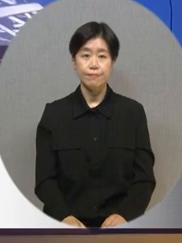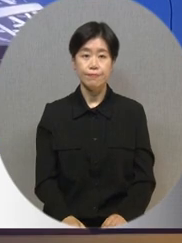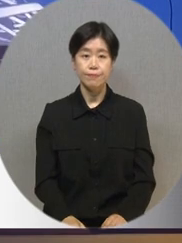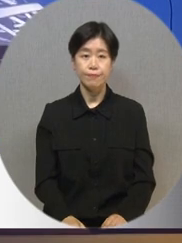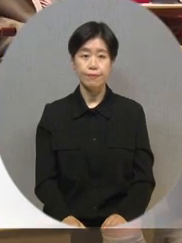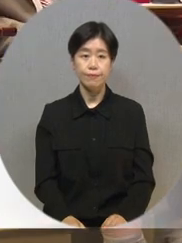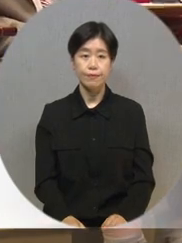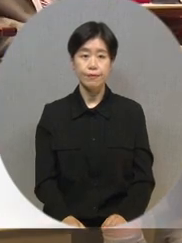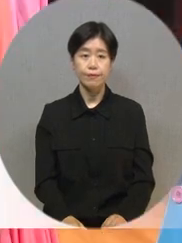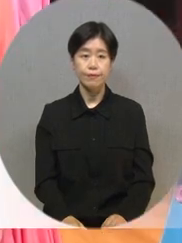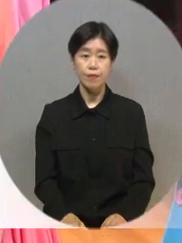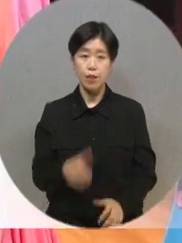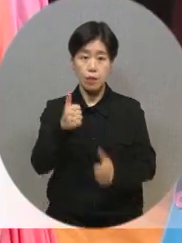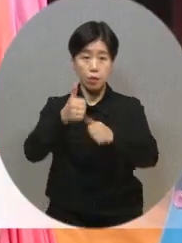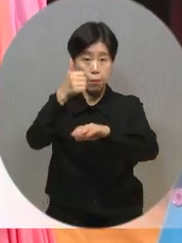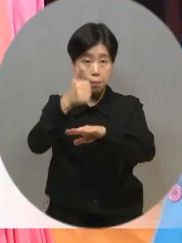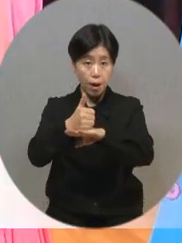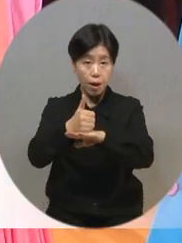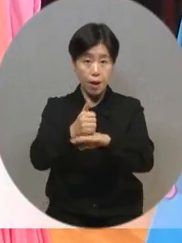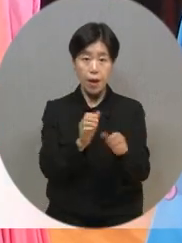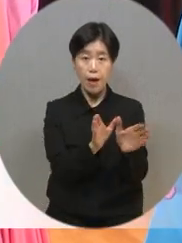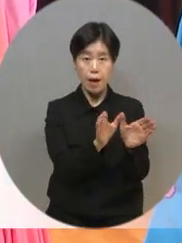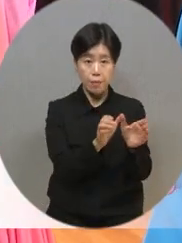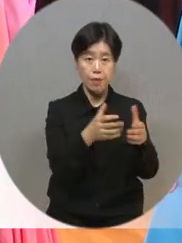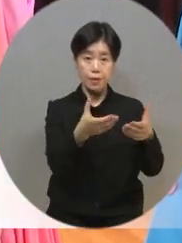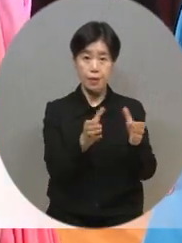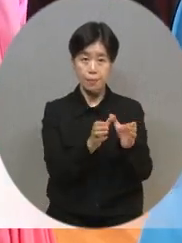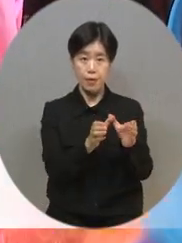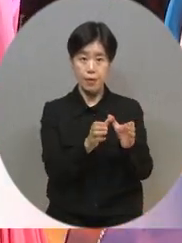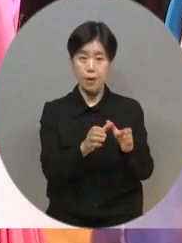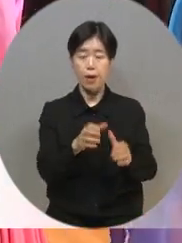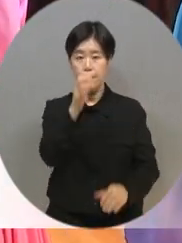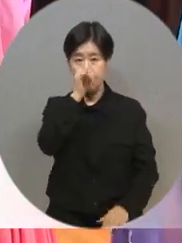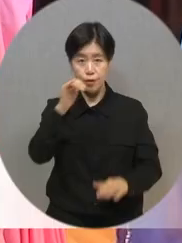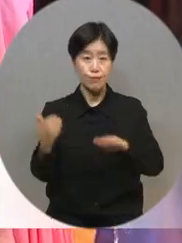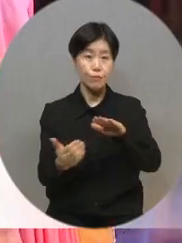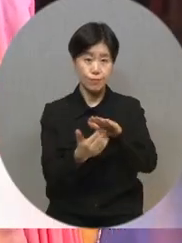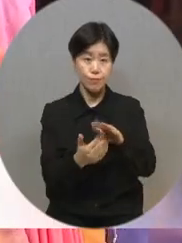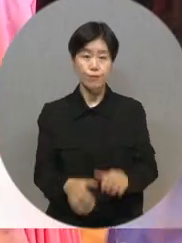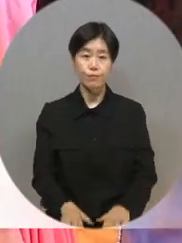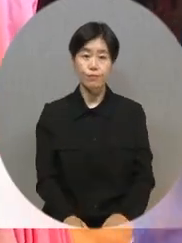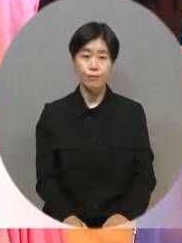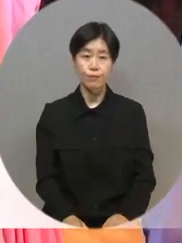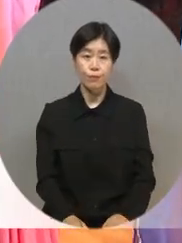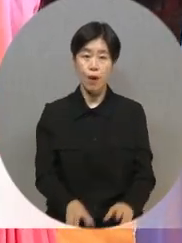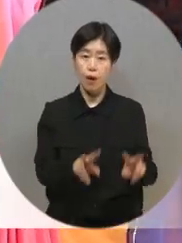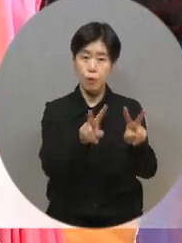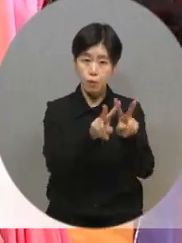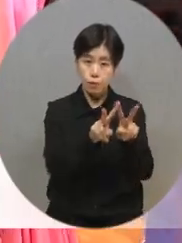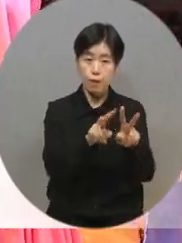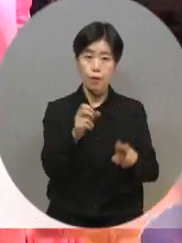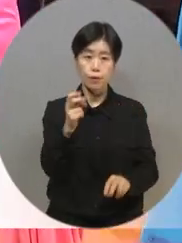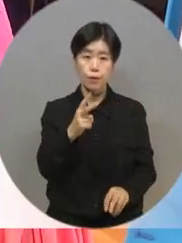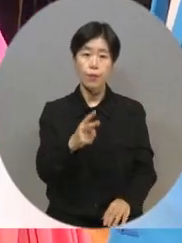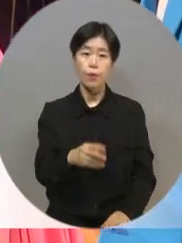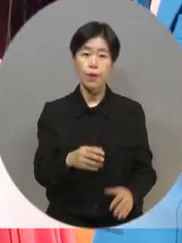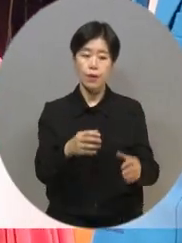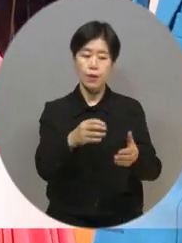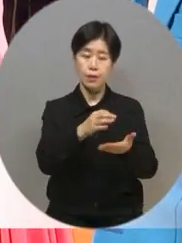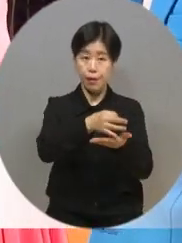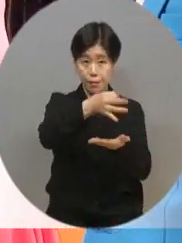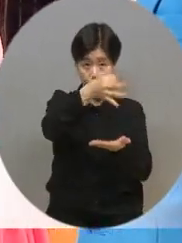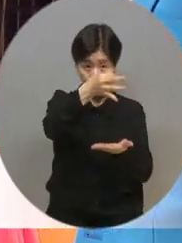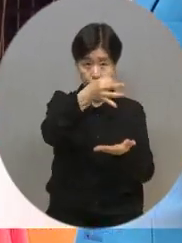시간이었습니다. 경연에서는 한평 나비사랑 합창단이 최우수상을, 곡성 기차마을 실버